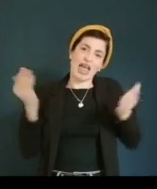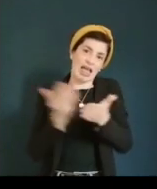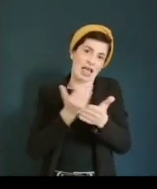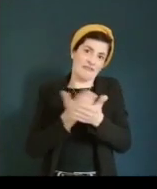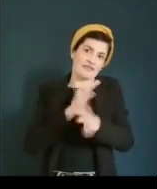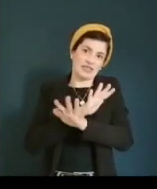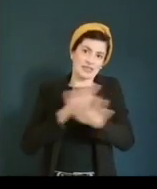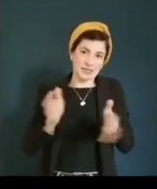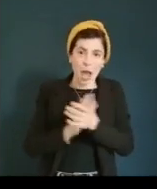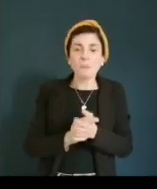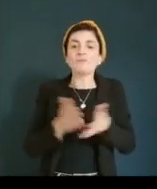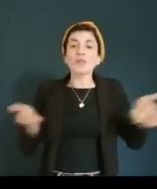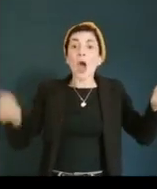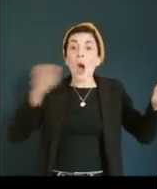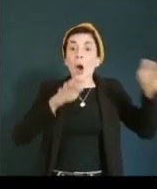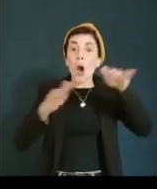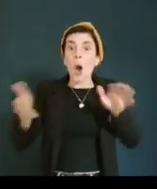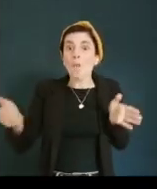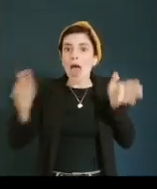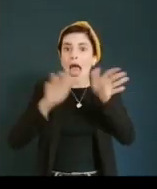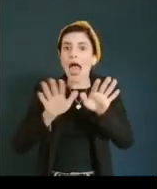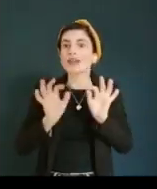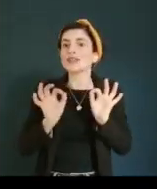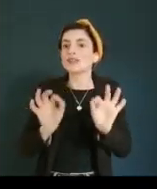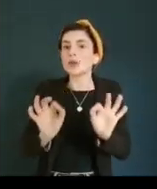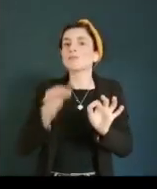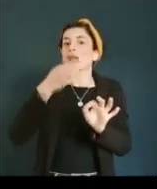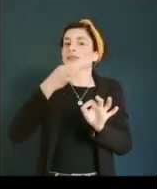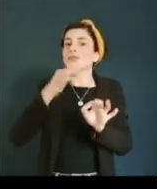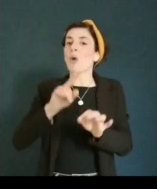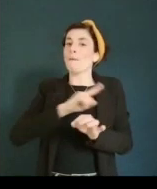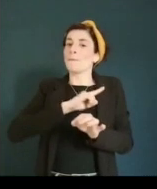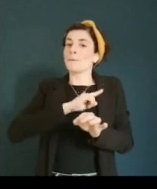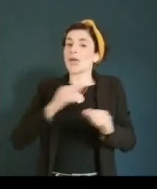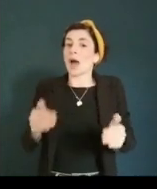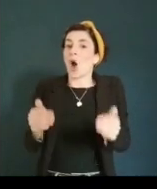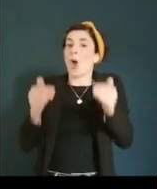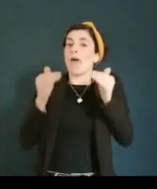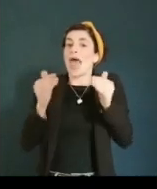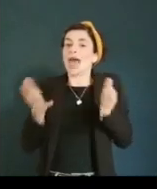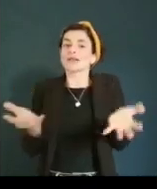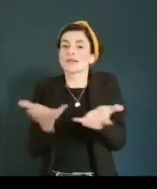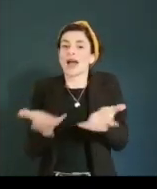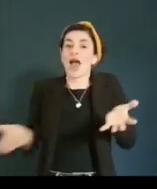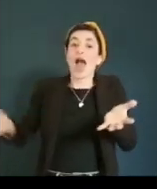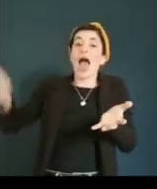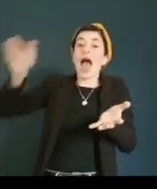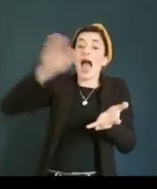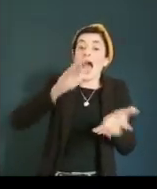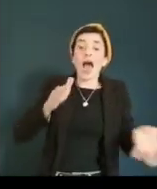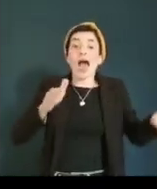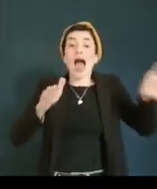Quindi, avendoli coperti così, posso prendere il mio bel plaid e avvolgere